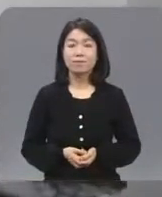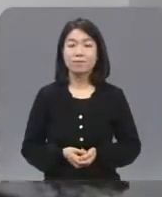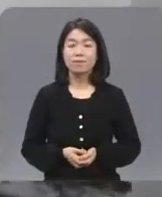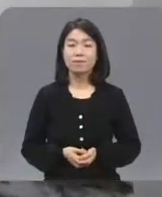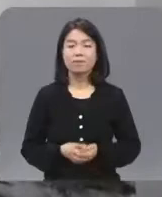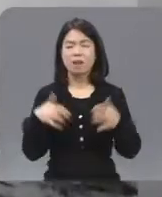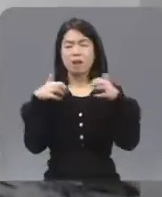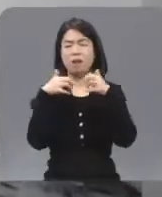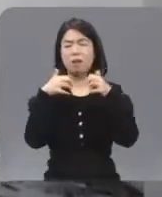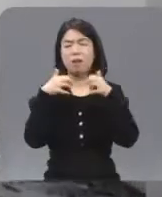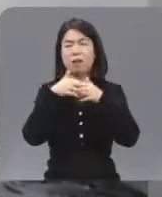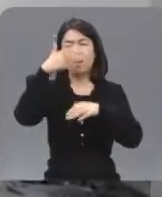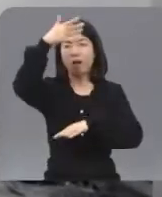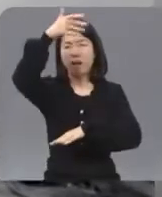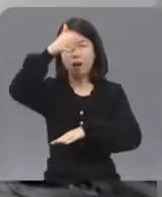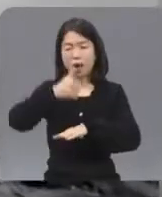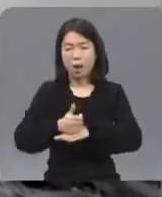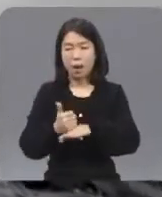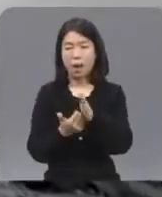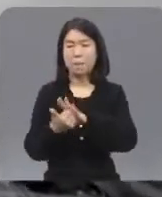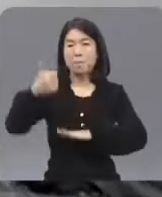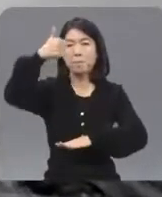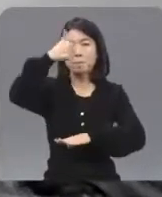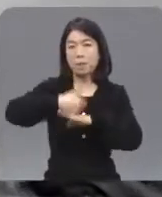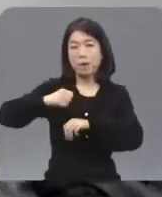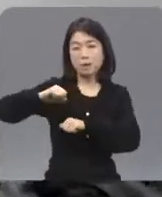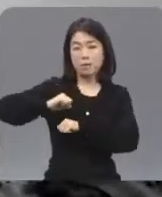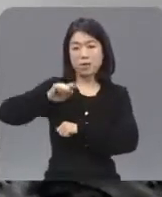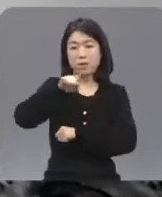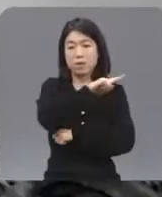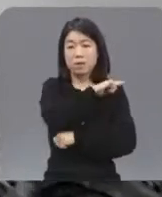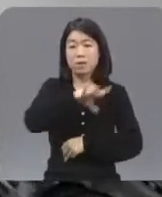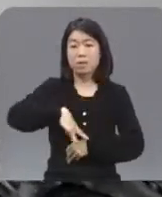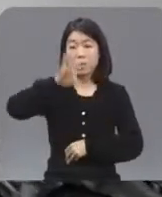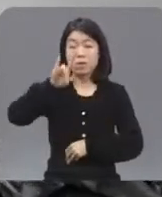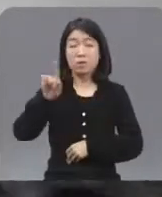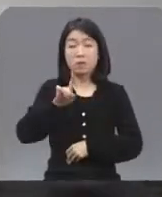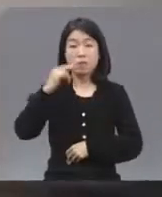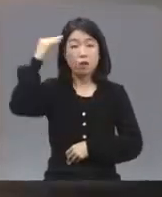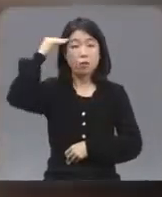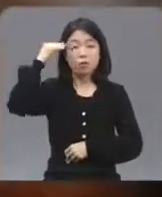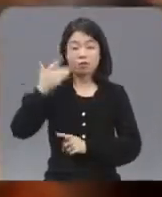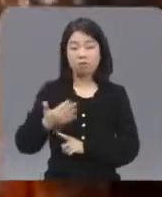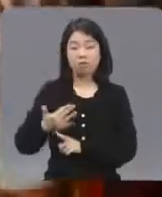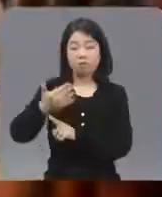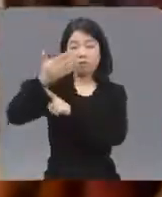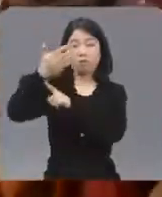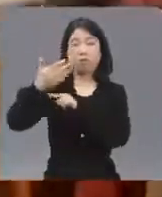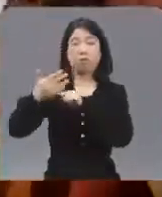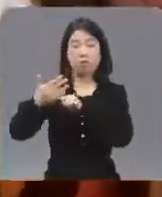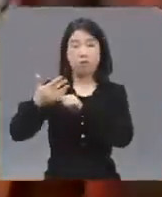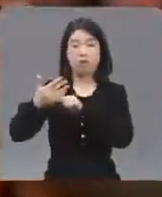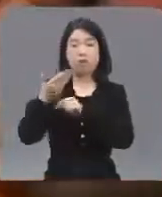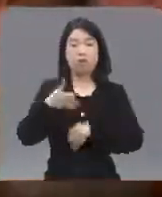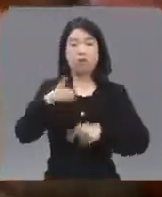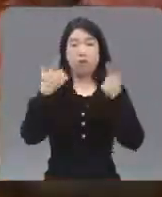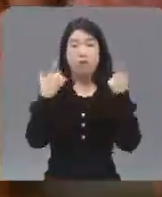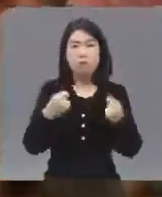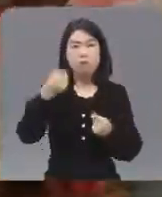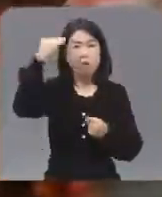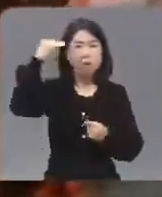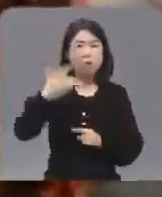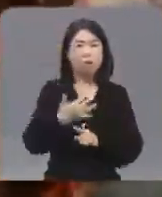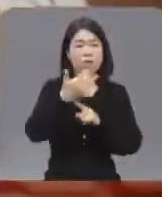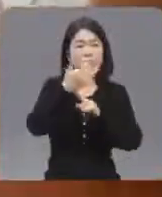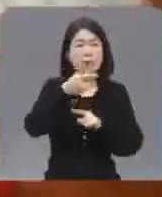치열한 전투 끝에 고지를 탈환한 병사들이 가장 먼저 한 일은 국기 세우기. 하지만 똑같은 국기가